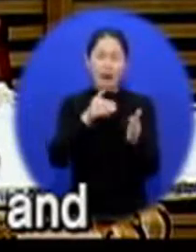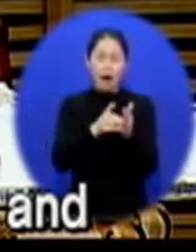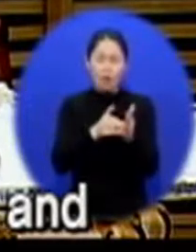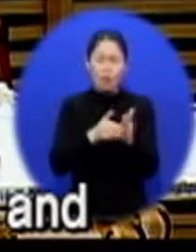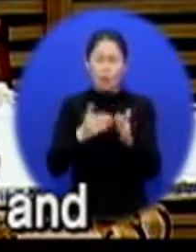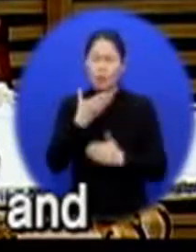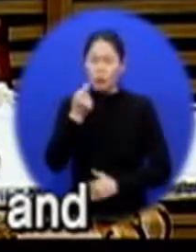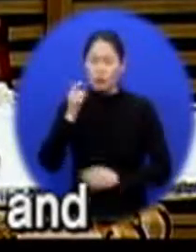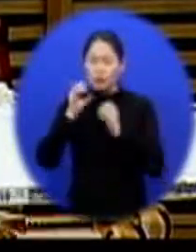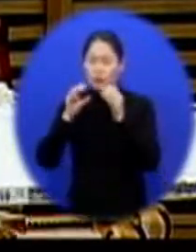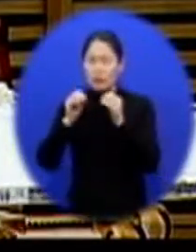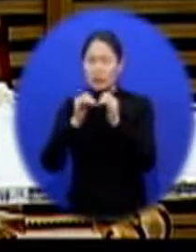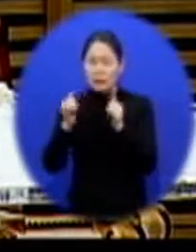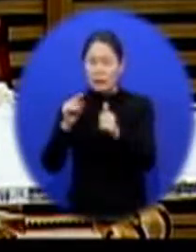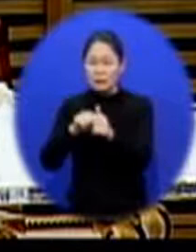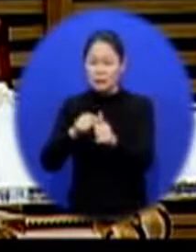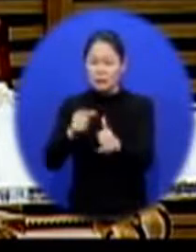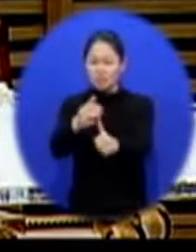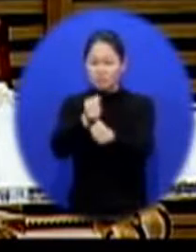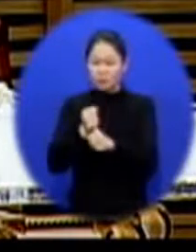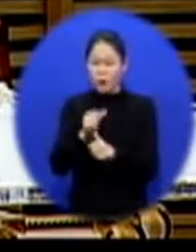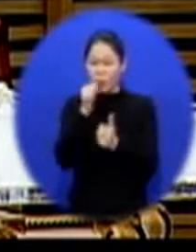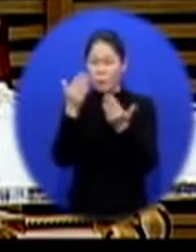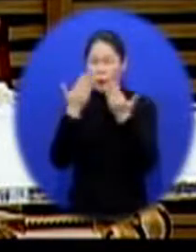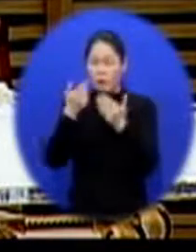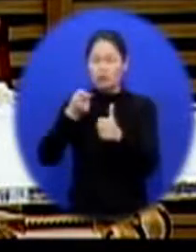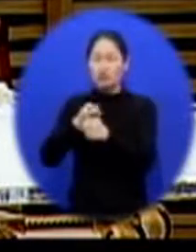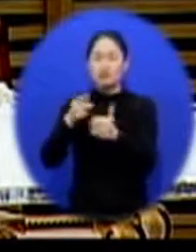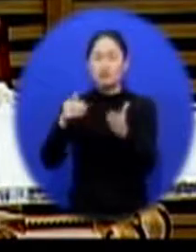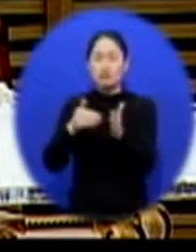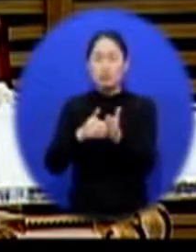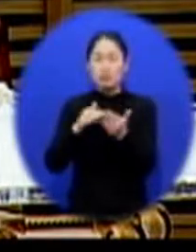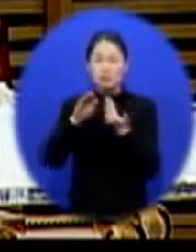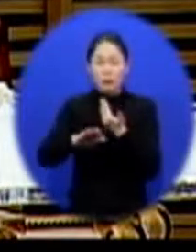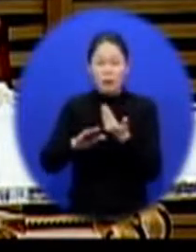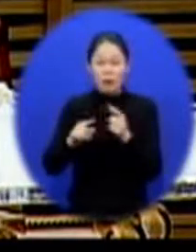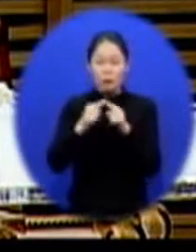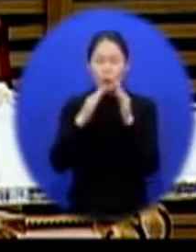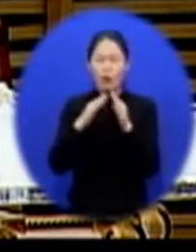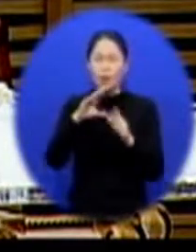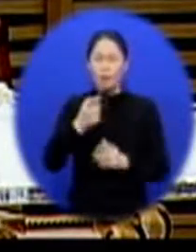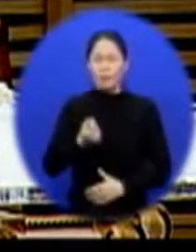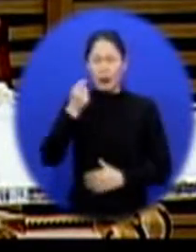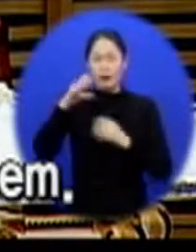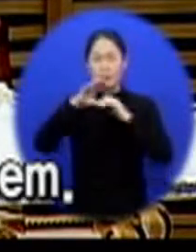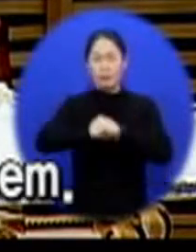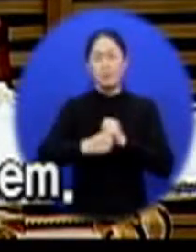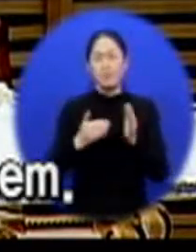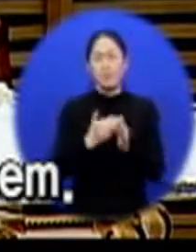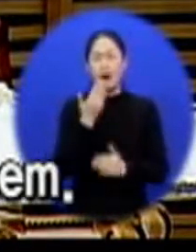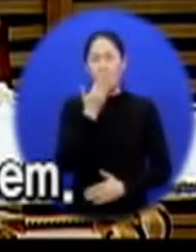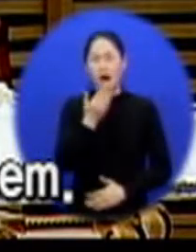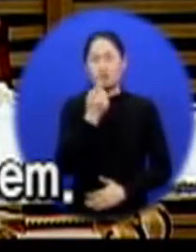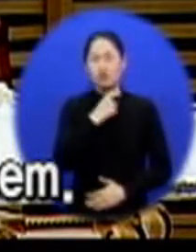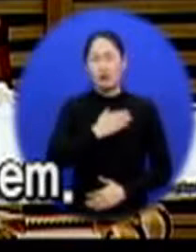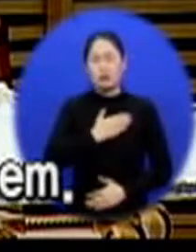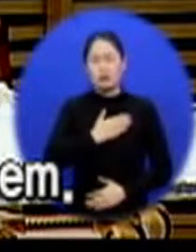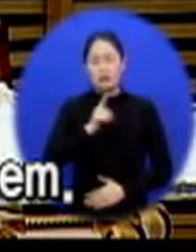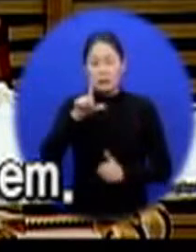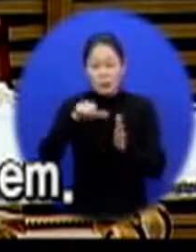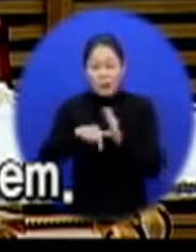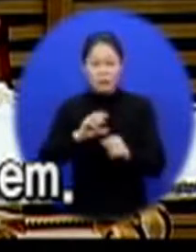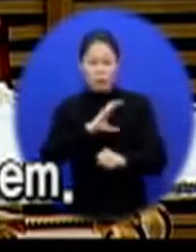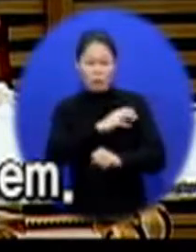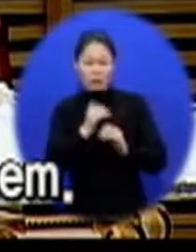전도 자들 옥에 가두고 죽이면 그럼 교회는 금방 무너지는 거죠 당시의 권세 자들 눈에 보기에는